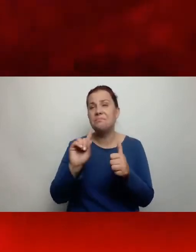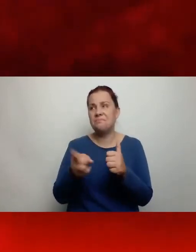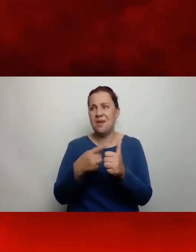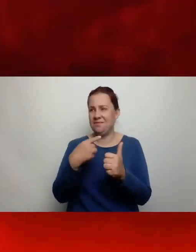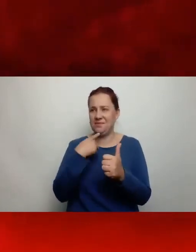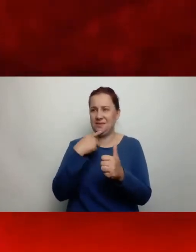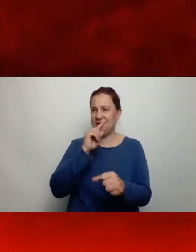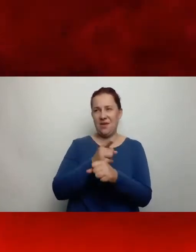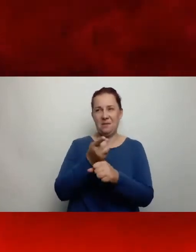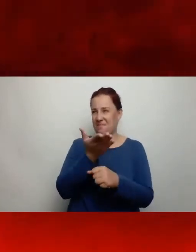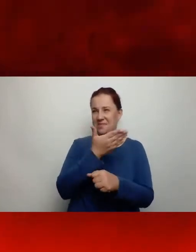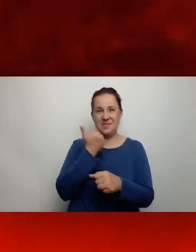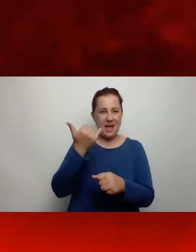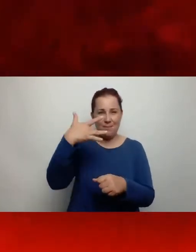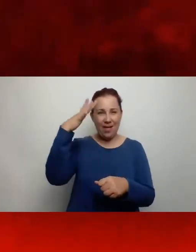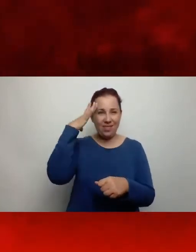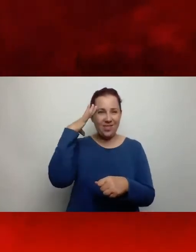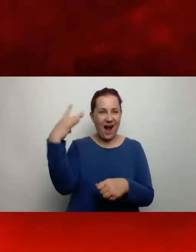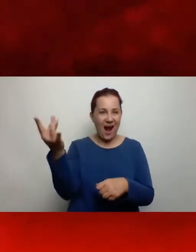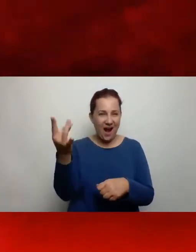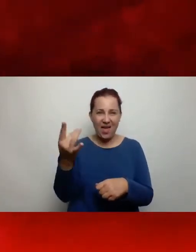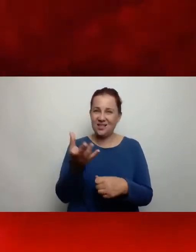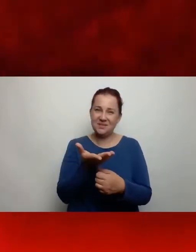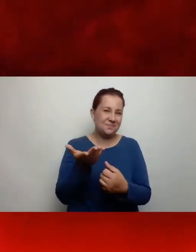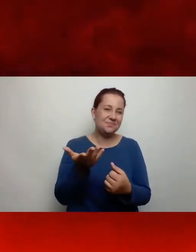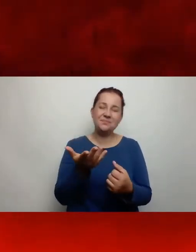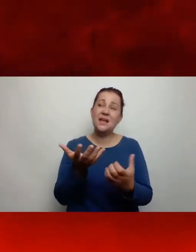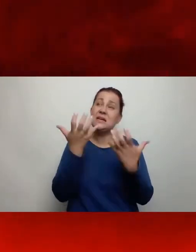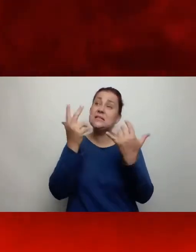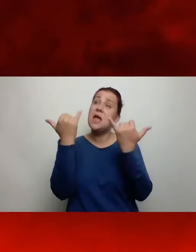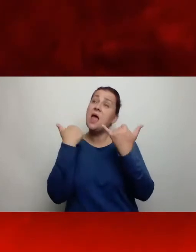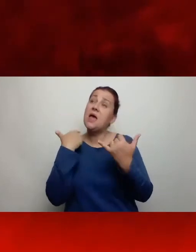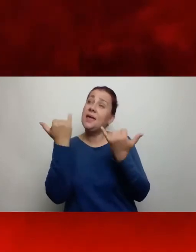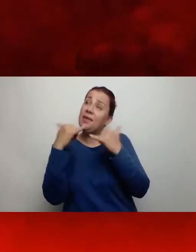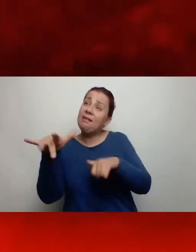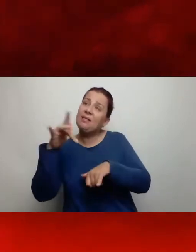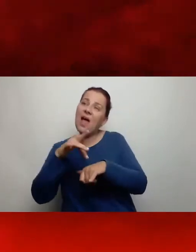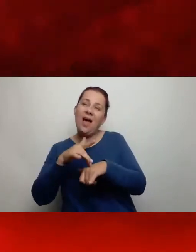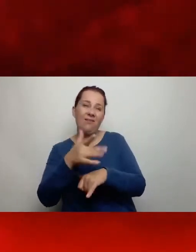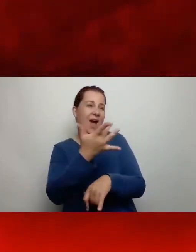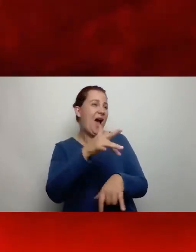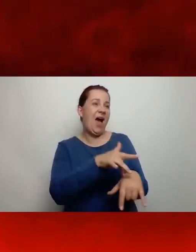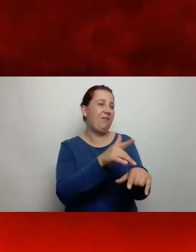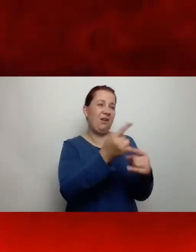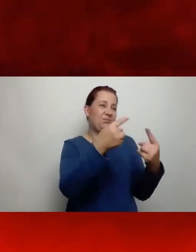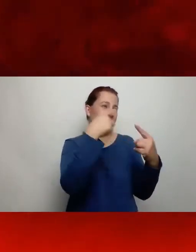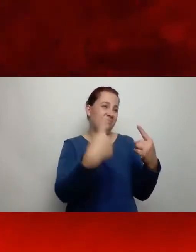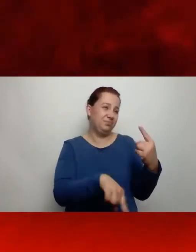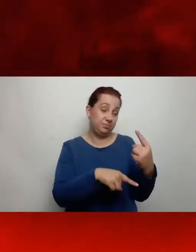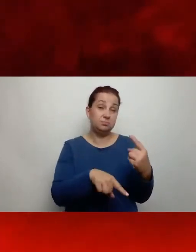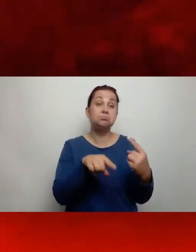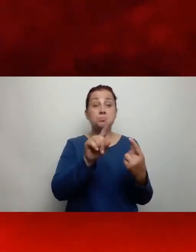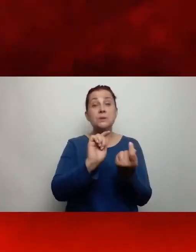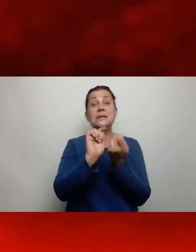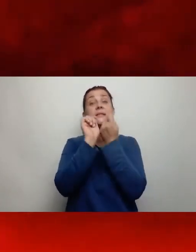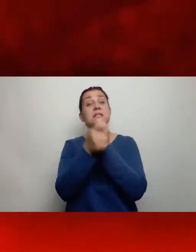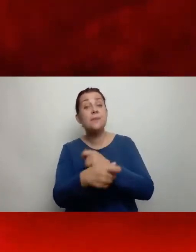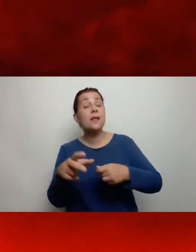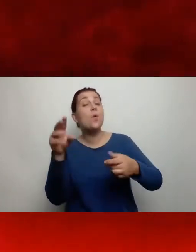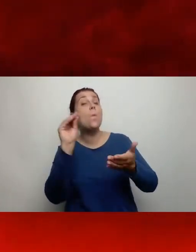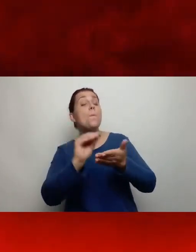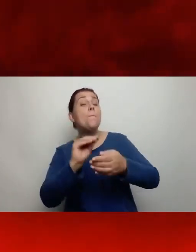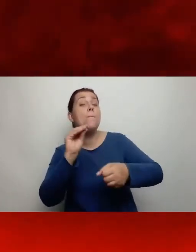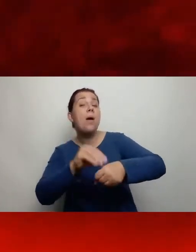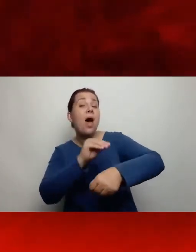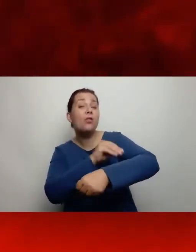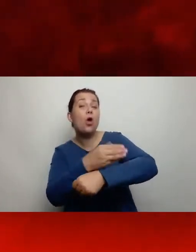mimo wszystko, że nie jest takim malarzem, jakby chciał. I przerzucił się na pastele, czyli taką metodę rysowania